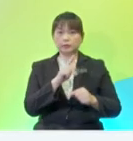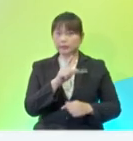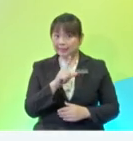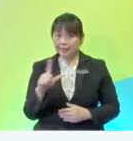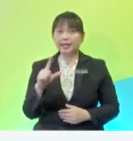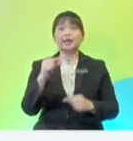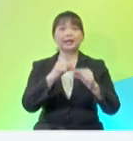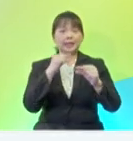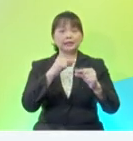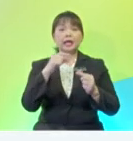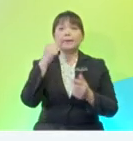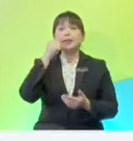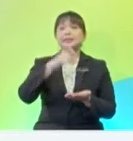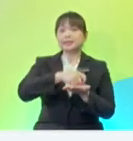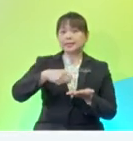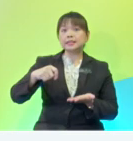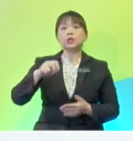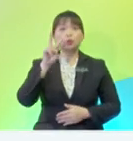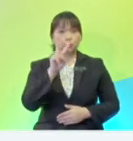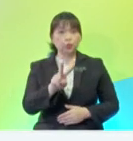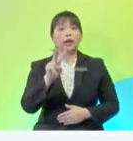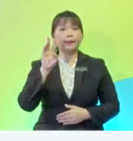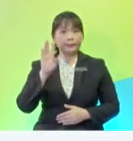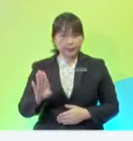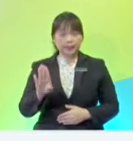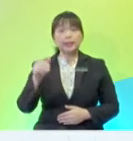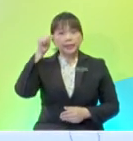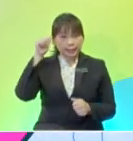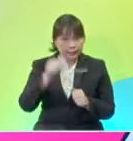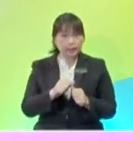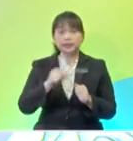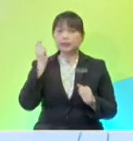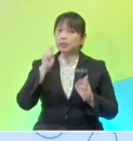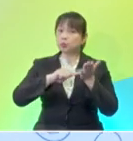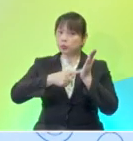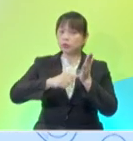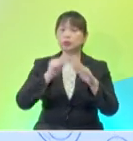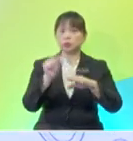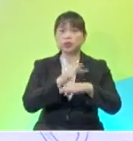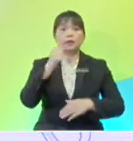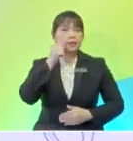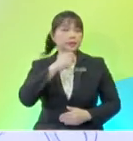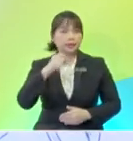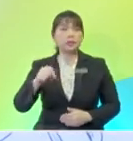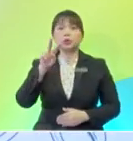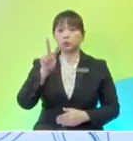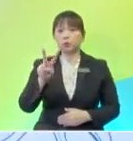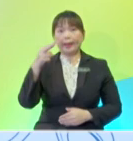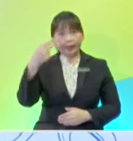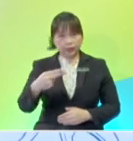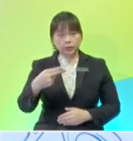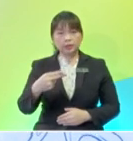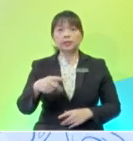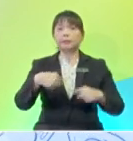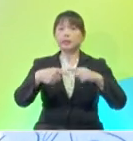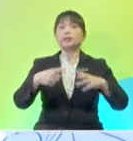selepaskan objek karena di sinilah makanya makanya agak besarnya dalam pencak silat pun kita akan bagi tahu ini